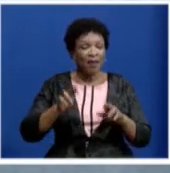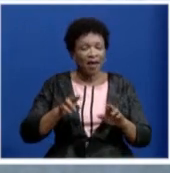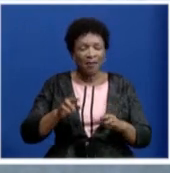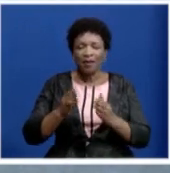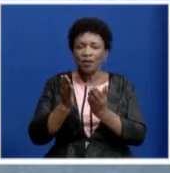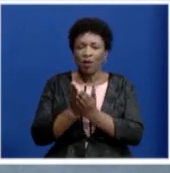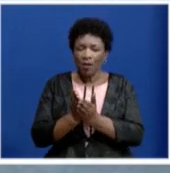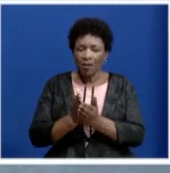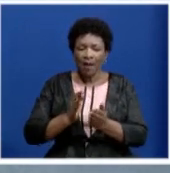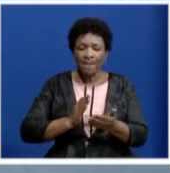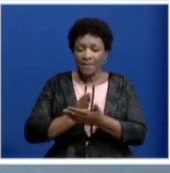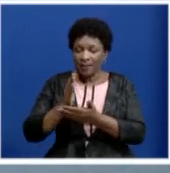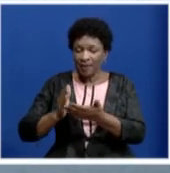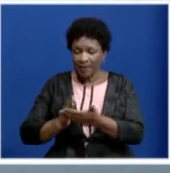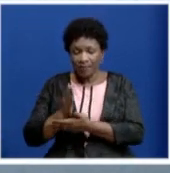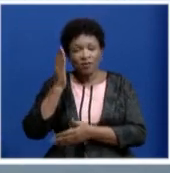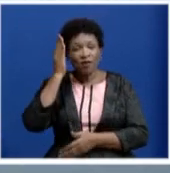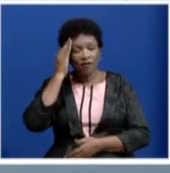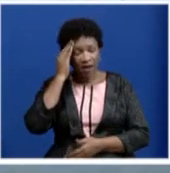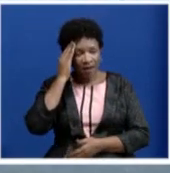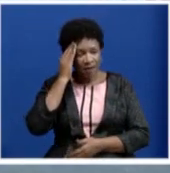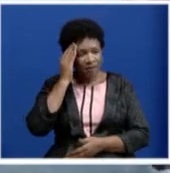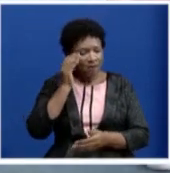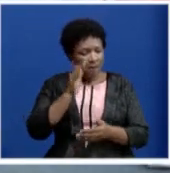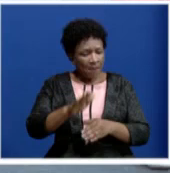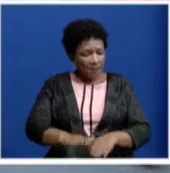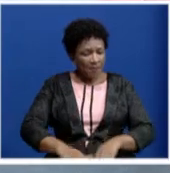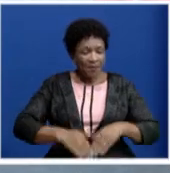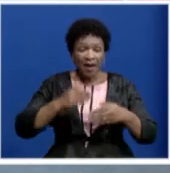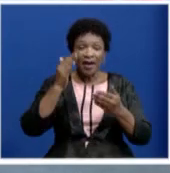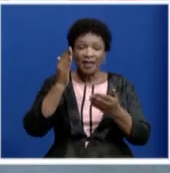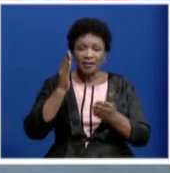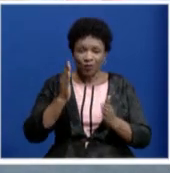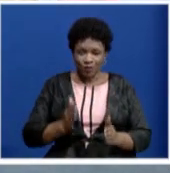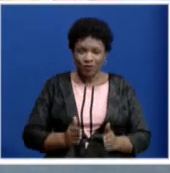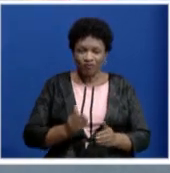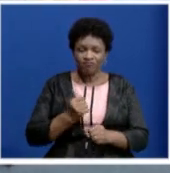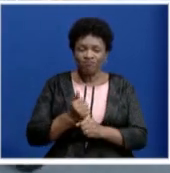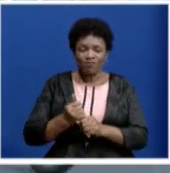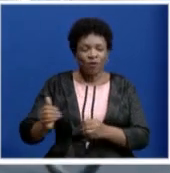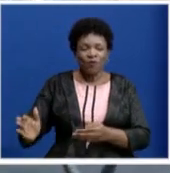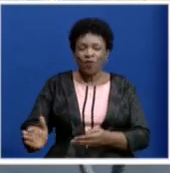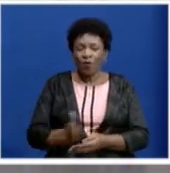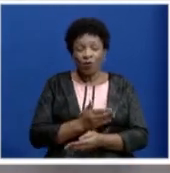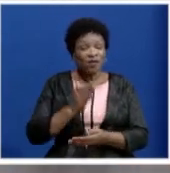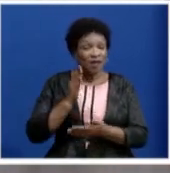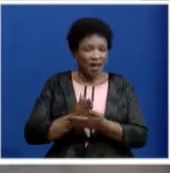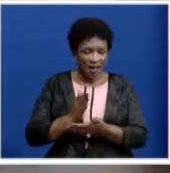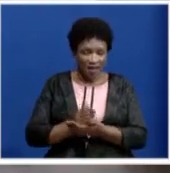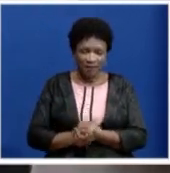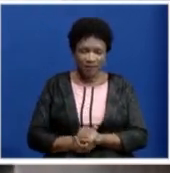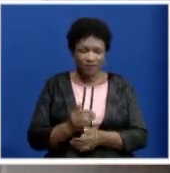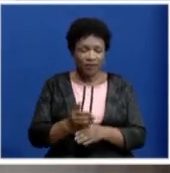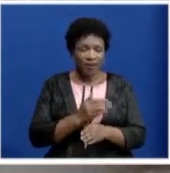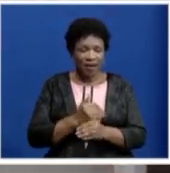ifan mapi ili kuju kama k ambach baraza kuu lanya cha kuuza wanachama kiku halali kabla